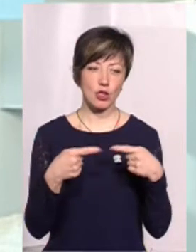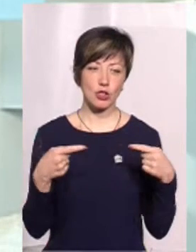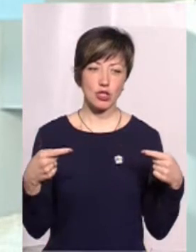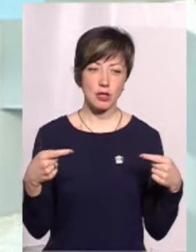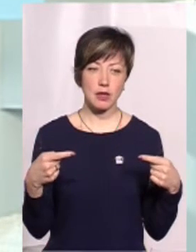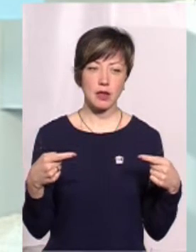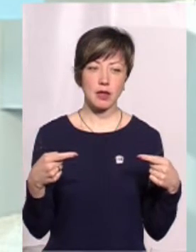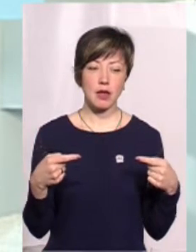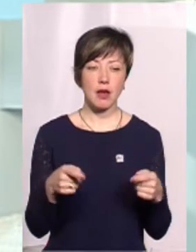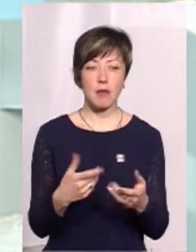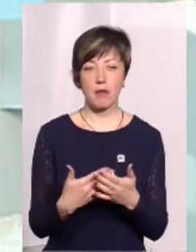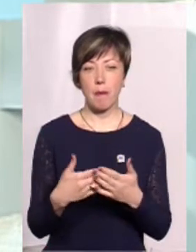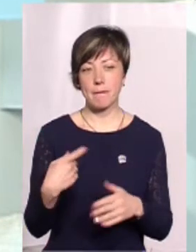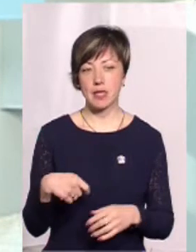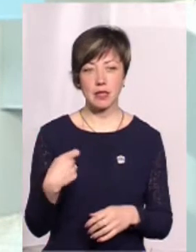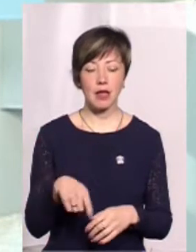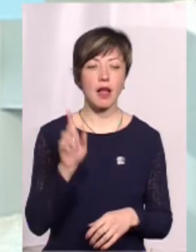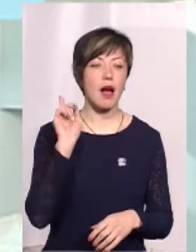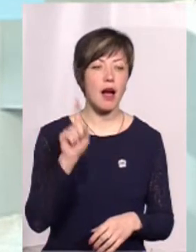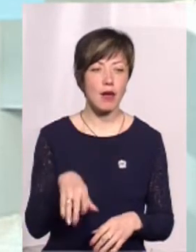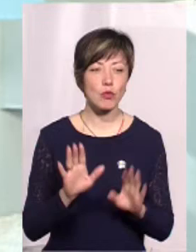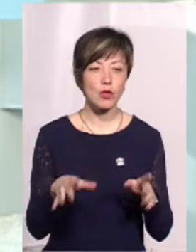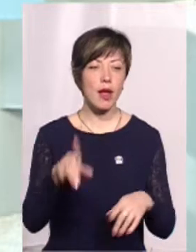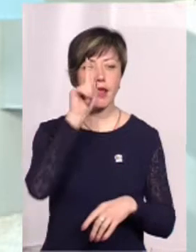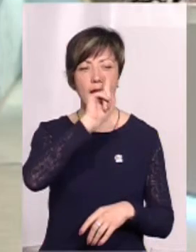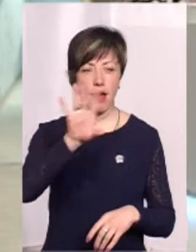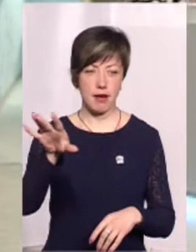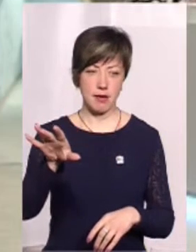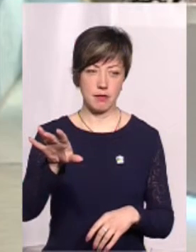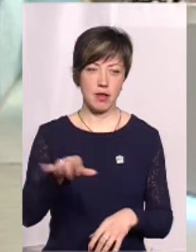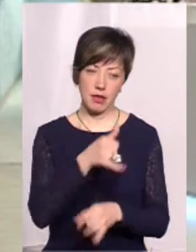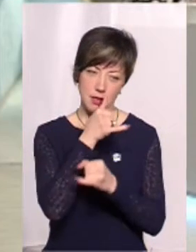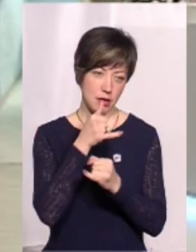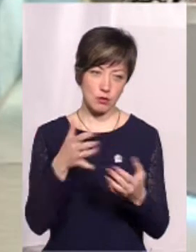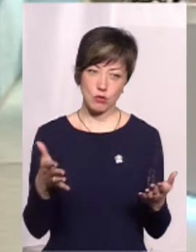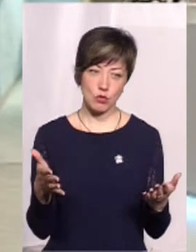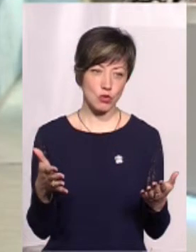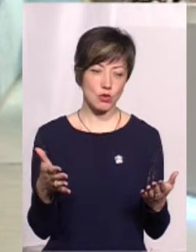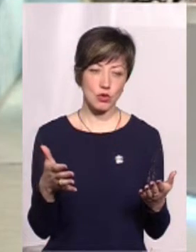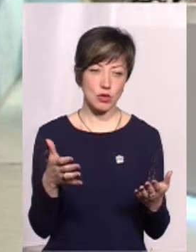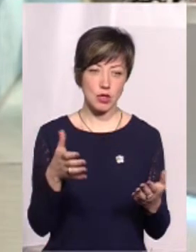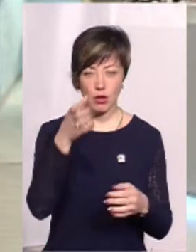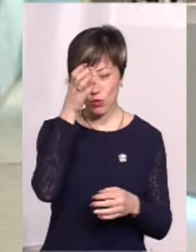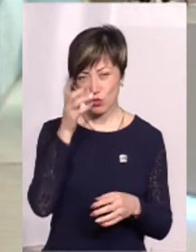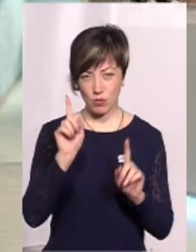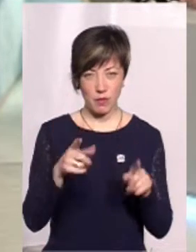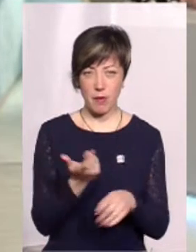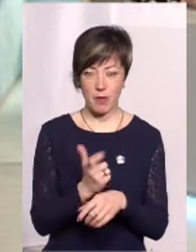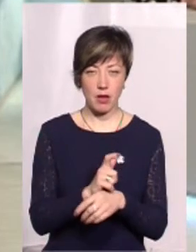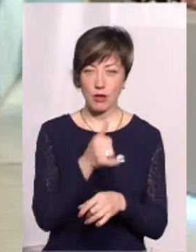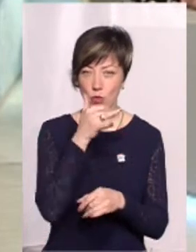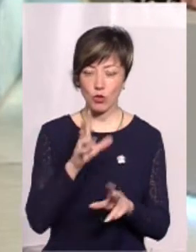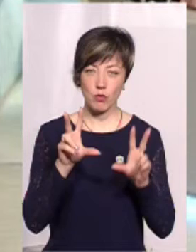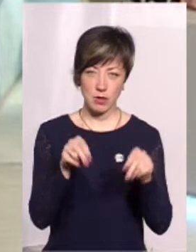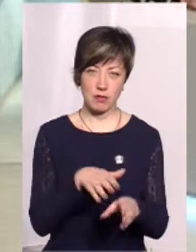речей повиставляти, що президент, хай він буде геніальний, не зможе реалізувати те, що обіцяв. А